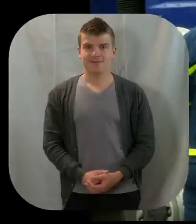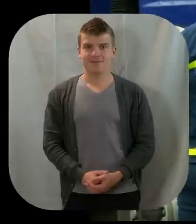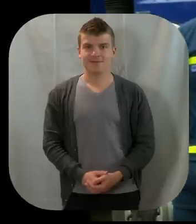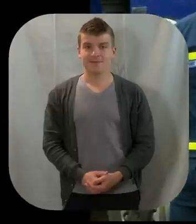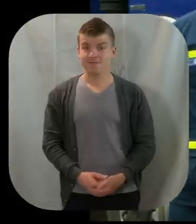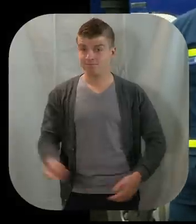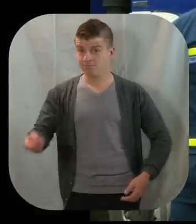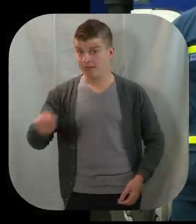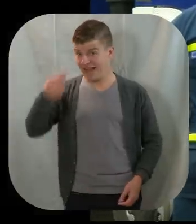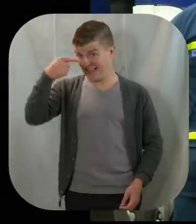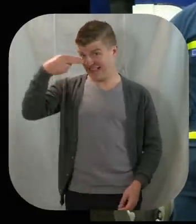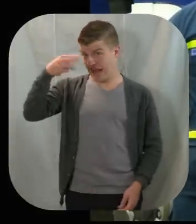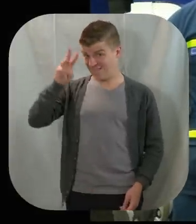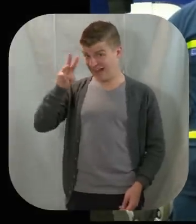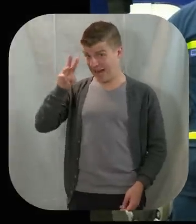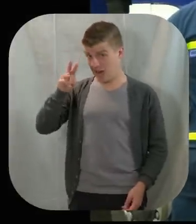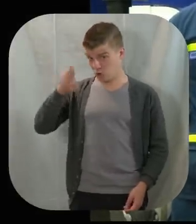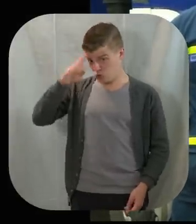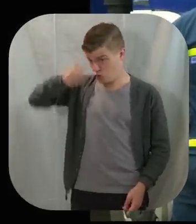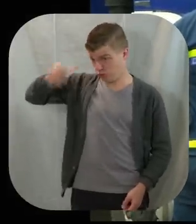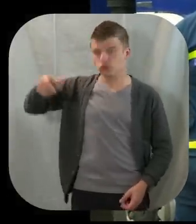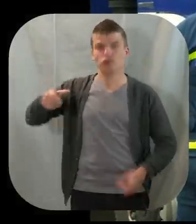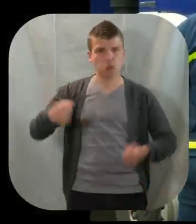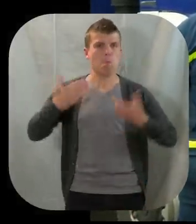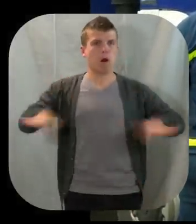Die Jungs vom THW stehen schon mal bereit.